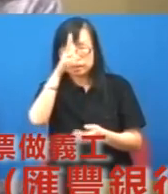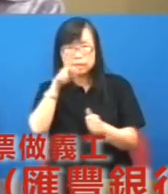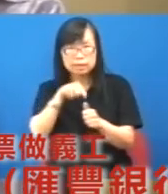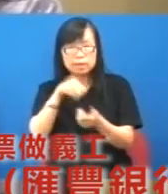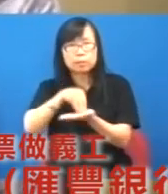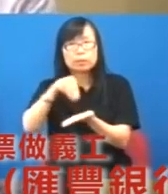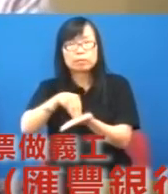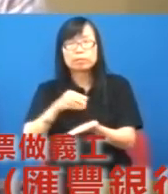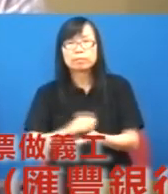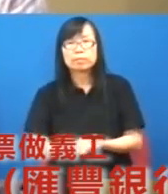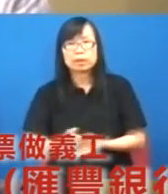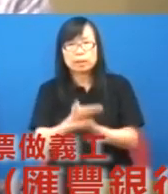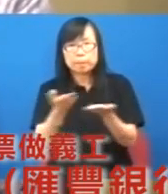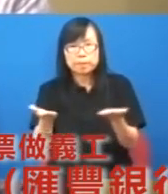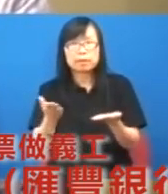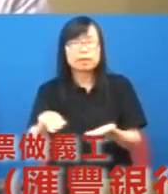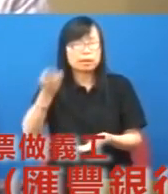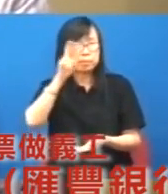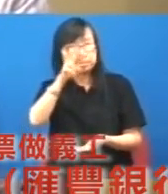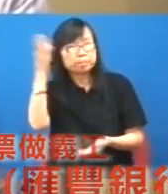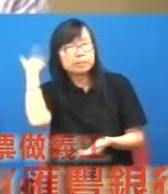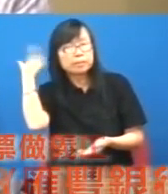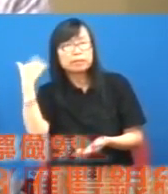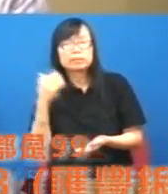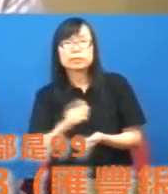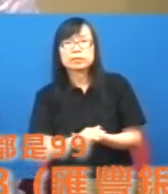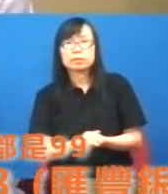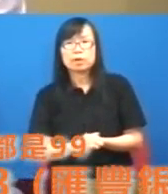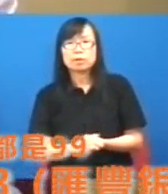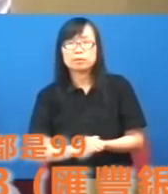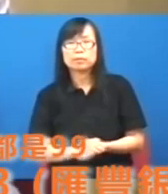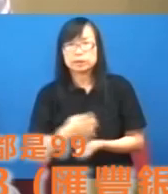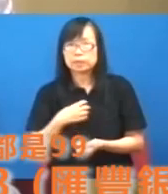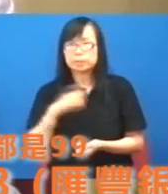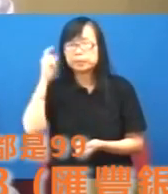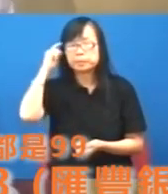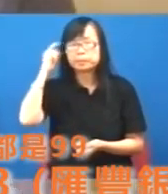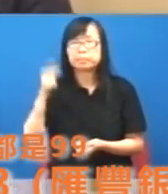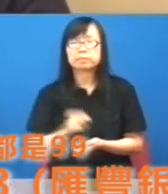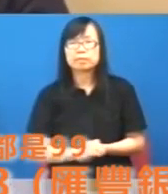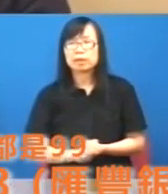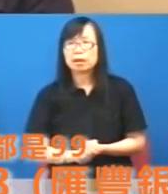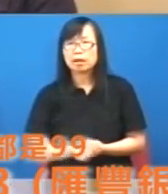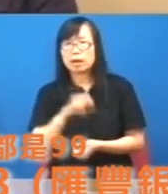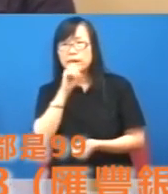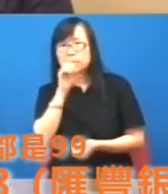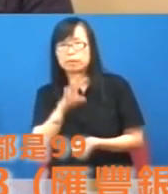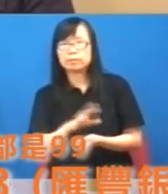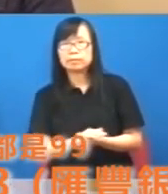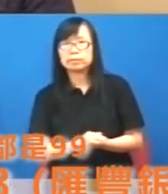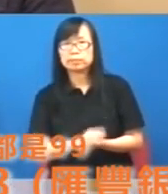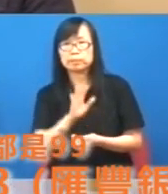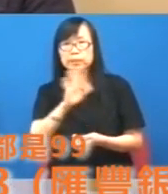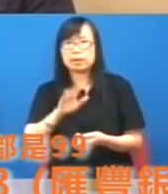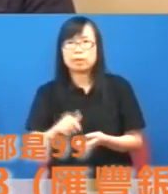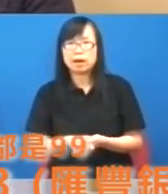嘅釋法啊？咁我諗大家睇翻以往嘅一啲情況，可能都心中有數。 其實咧，某個程度講啊，如果你唔係太過